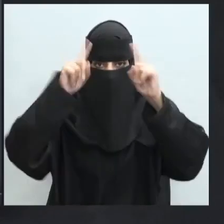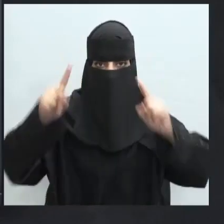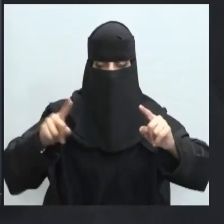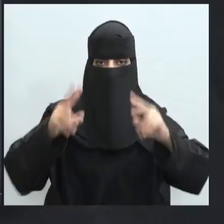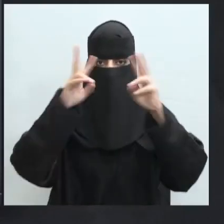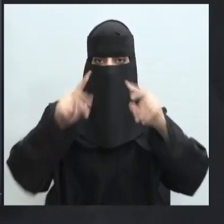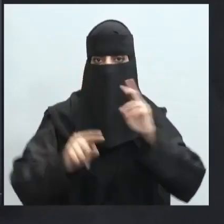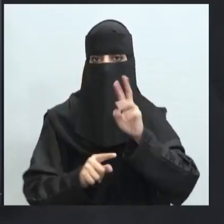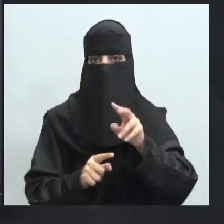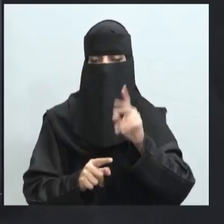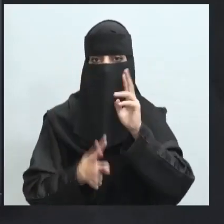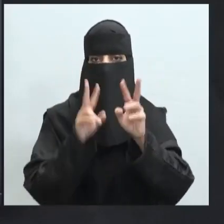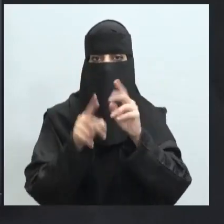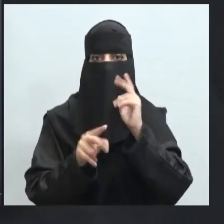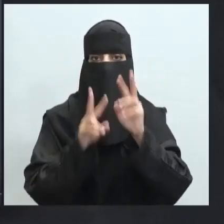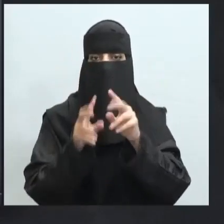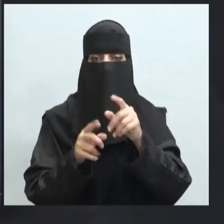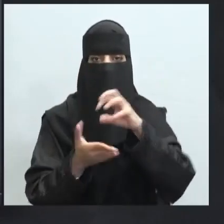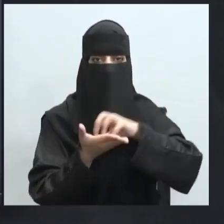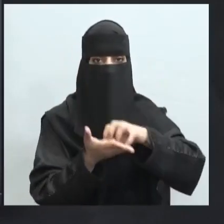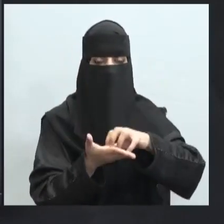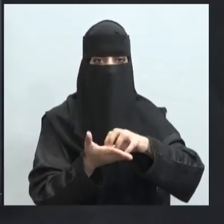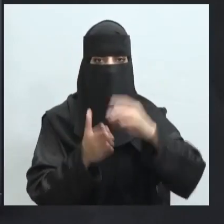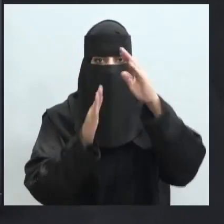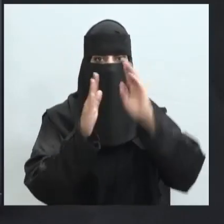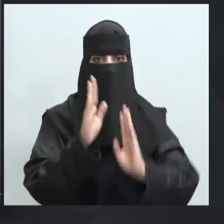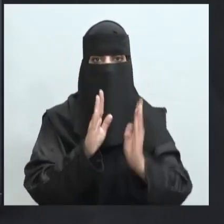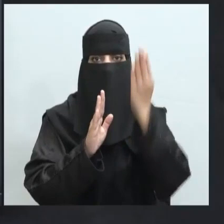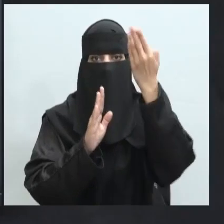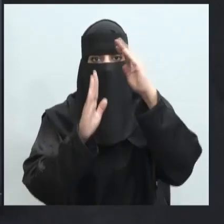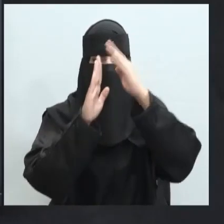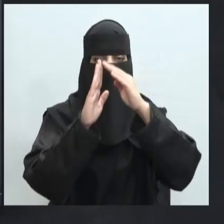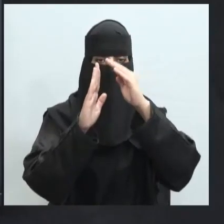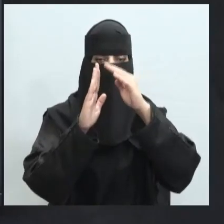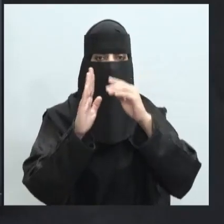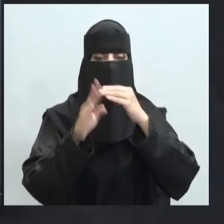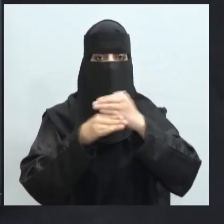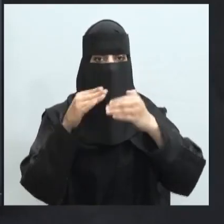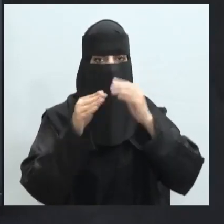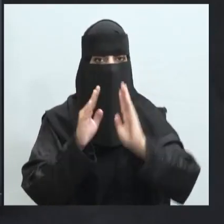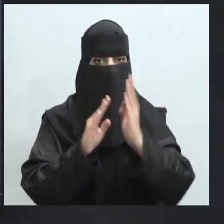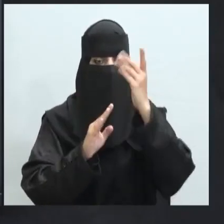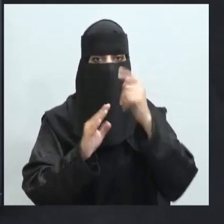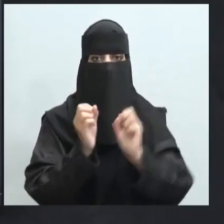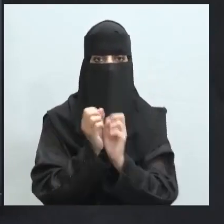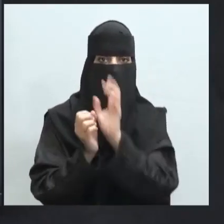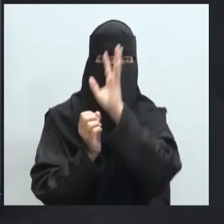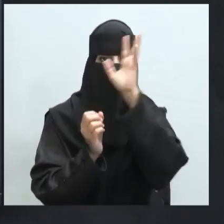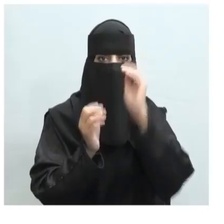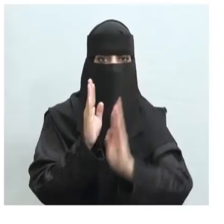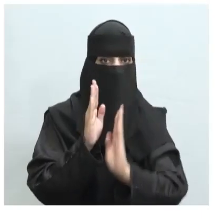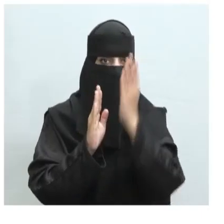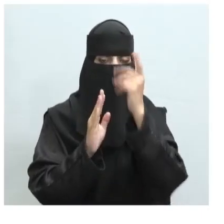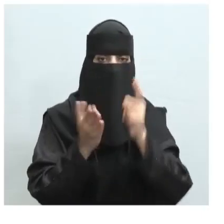الذي نشاهده على احيانا على بعض المباني الطويله او حتى على بعض الاشجار الكبيره وبالتالي